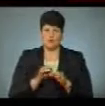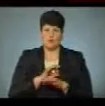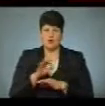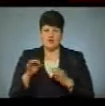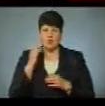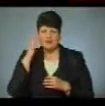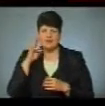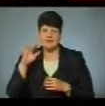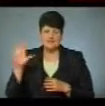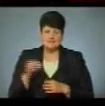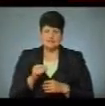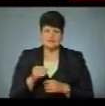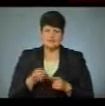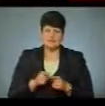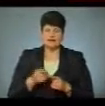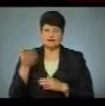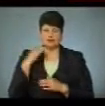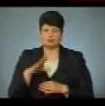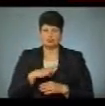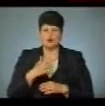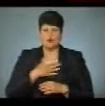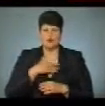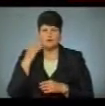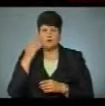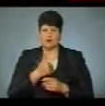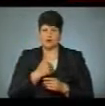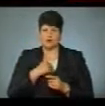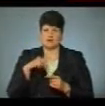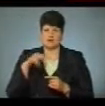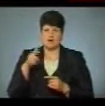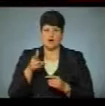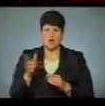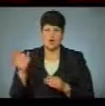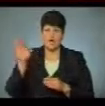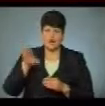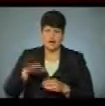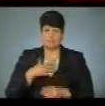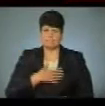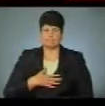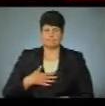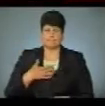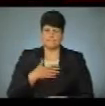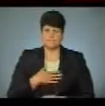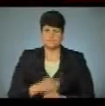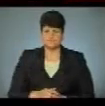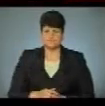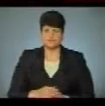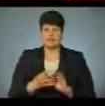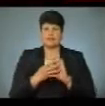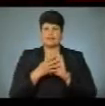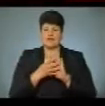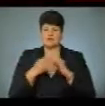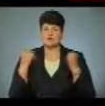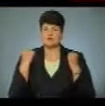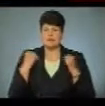Давно моя мрія, що я хотіла піднятися на Говерло. Переживаю. Дев'ятеро спортсменів,